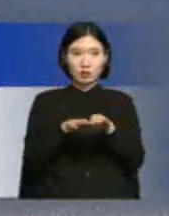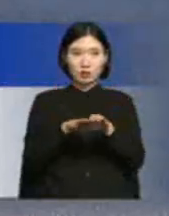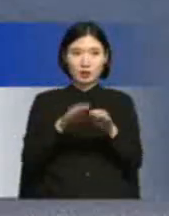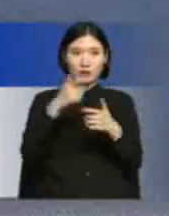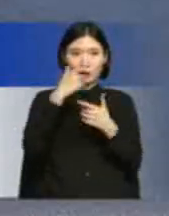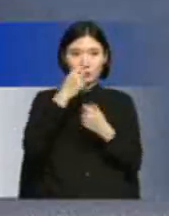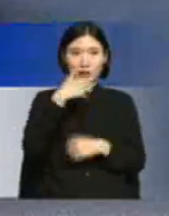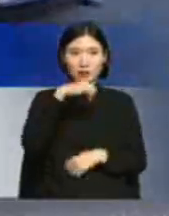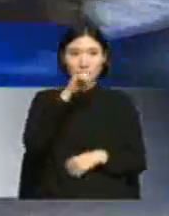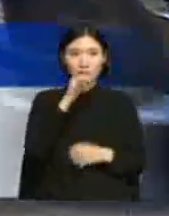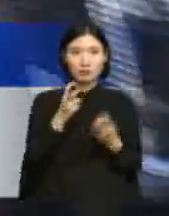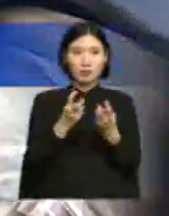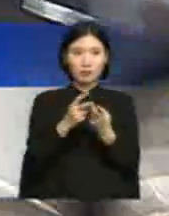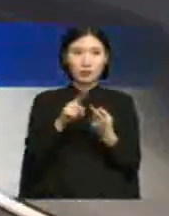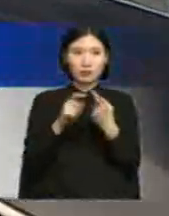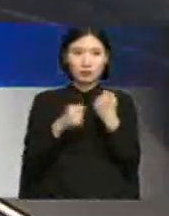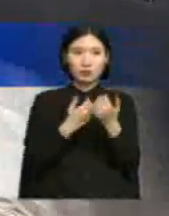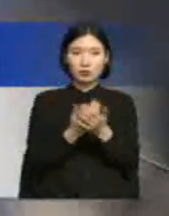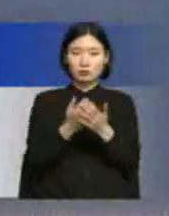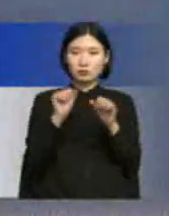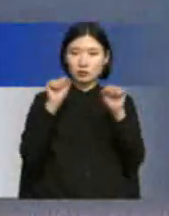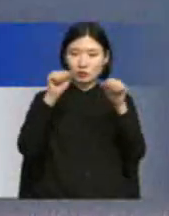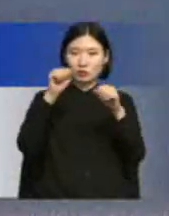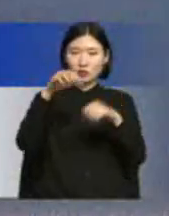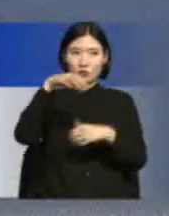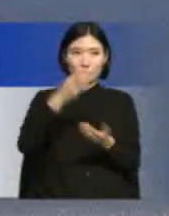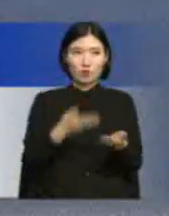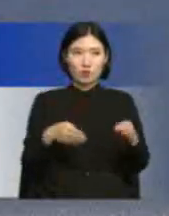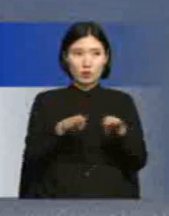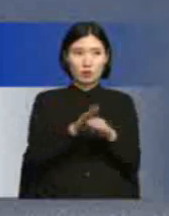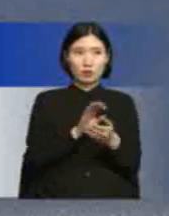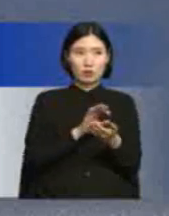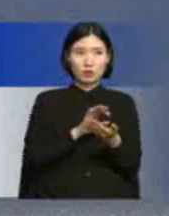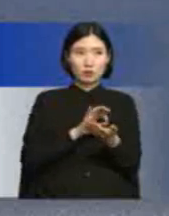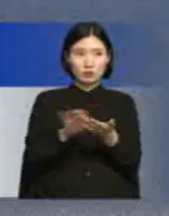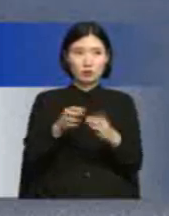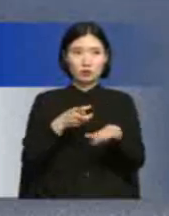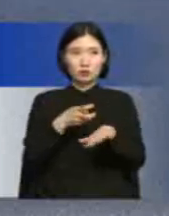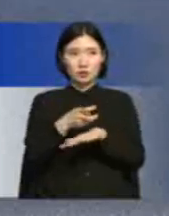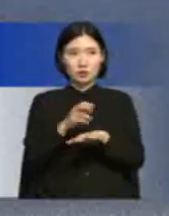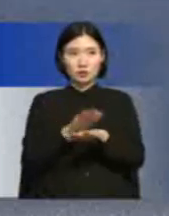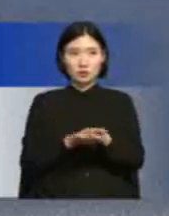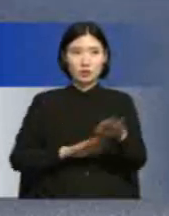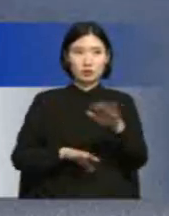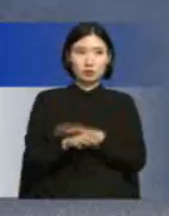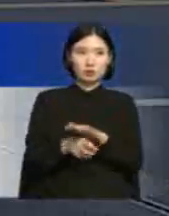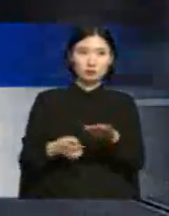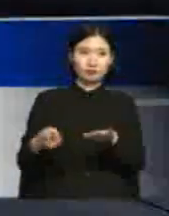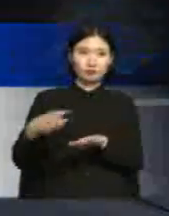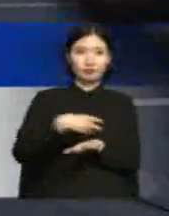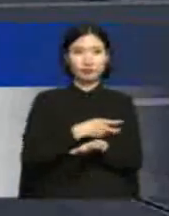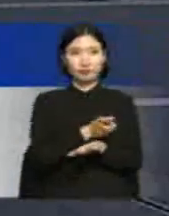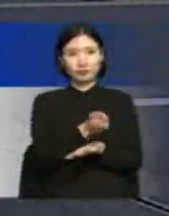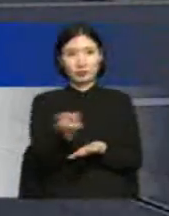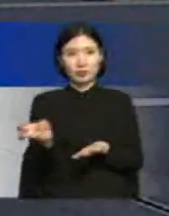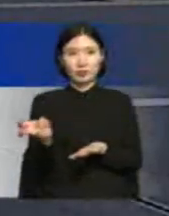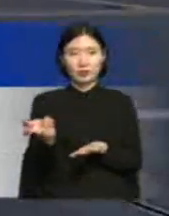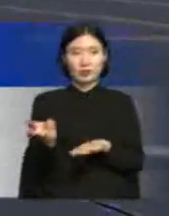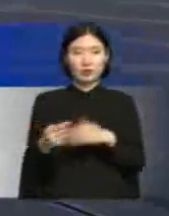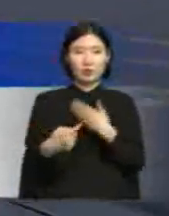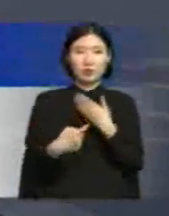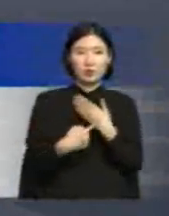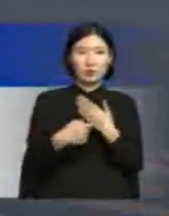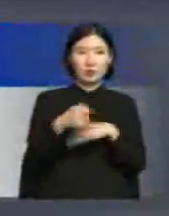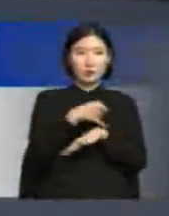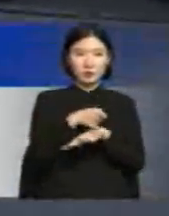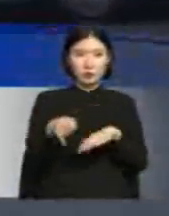주시기 바랍니다. 체육관 이용 차량과 좌우 회전 차량 간의 통행 개선을 위해 체육관 외벽 디자인